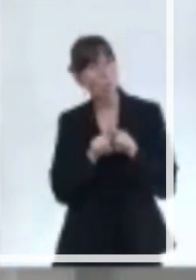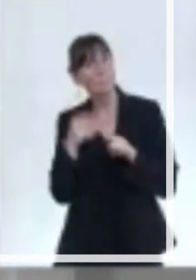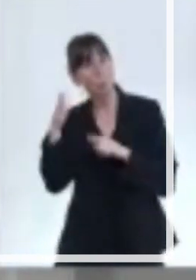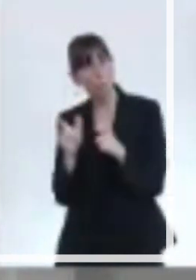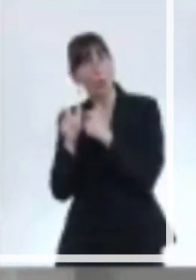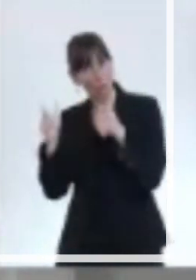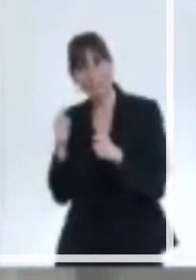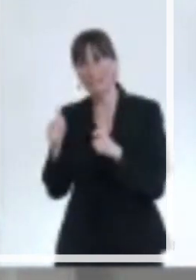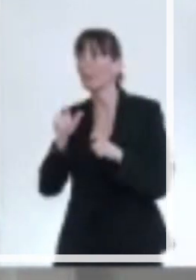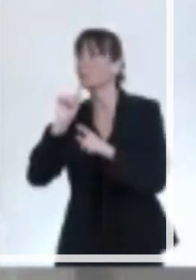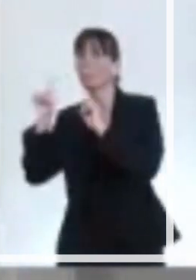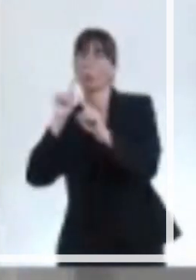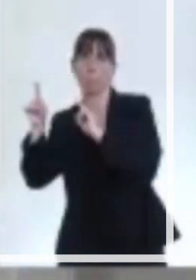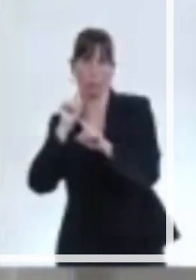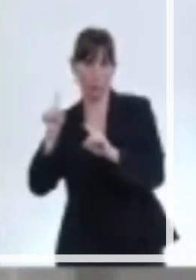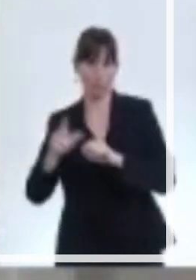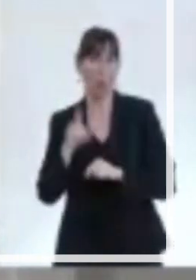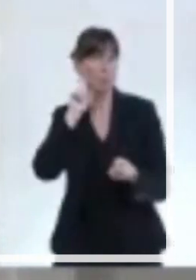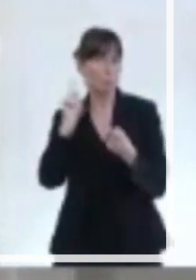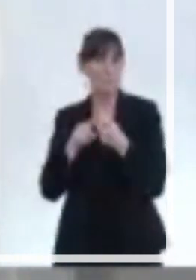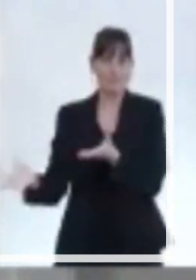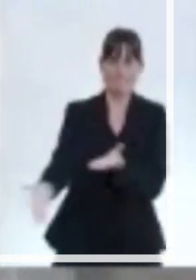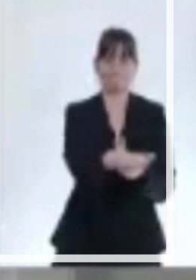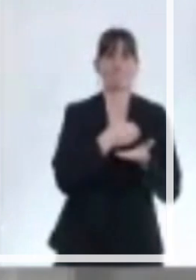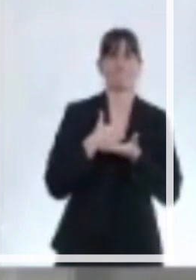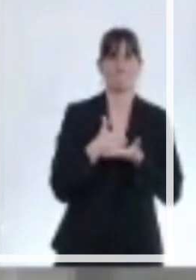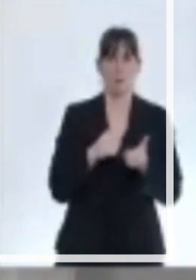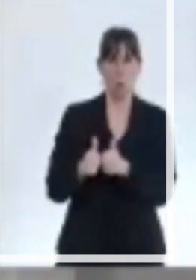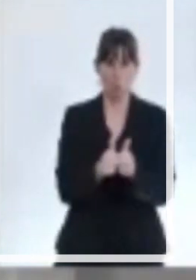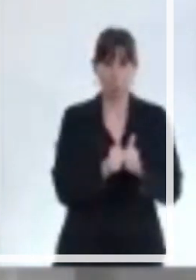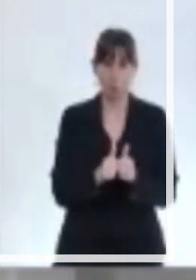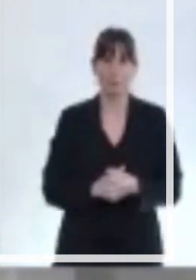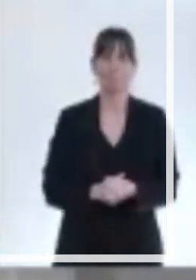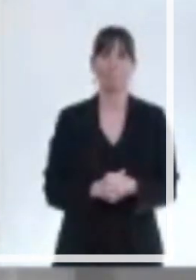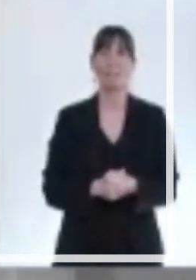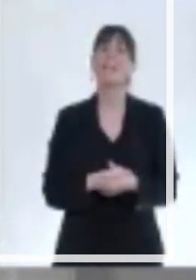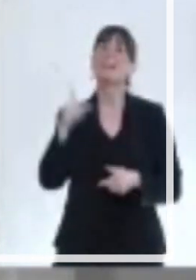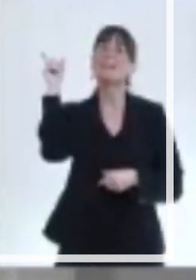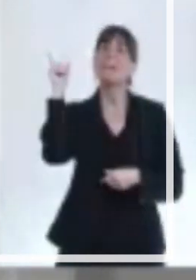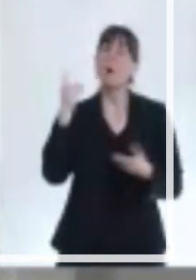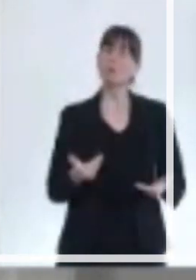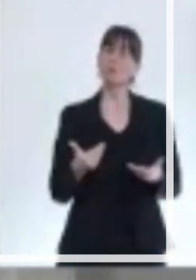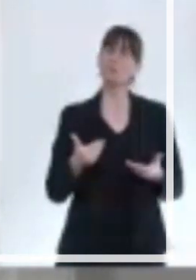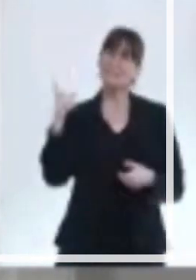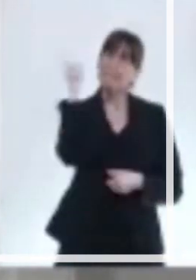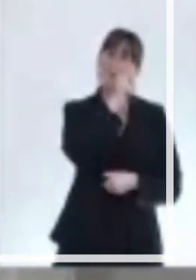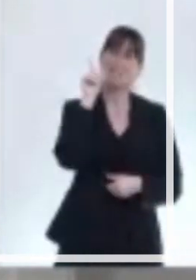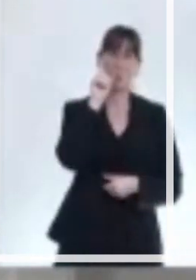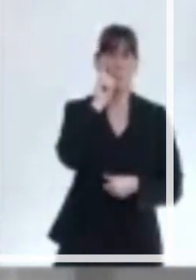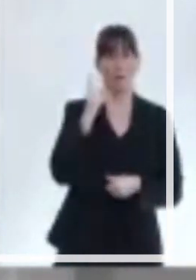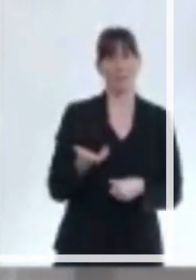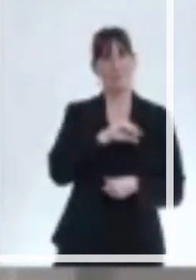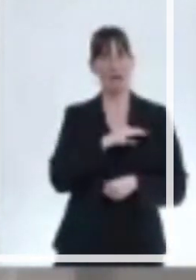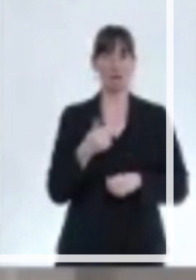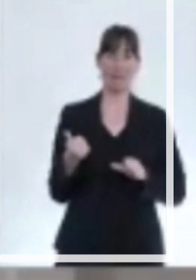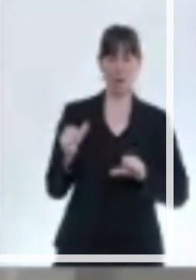ces difficultés elles sont la conséquence d'une compétition mondiale une course mondiale au masque car aucun